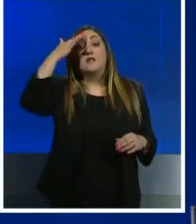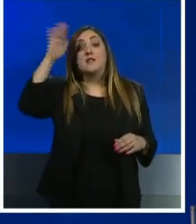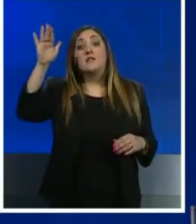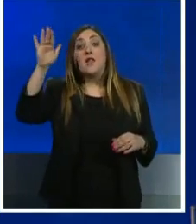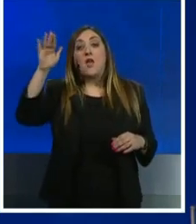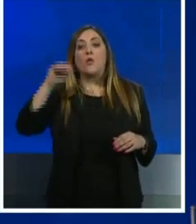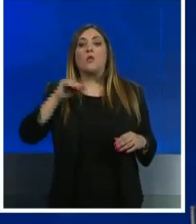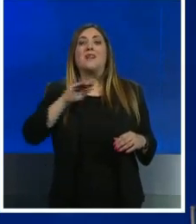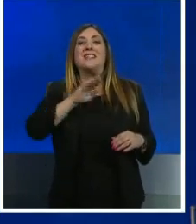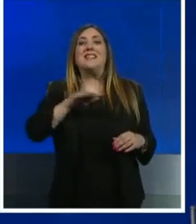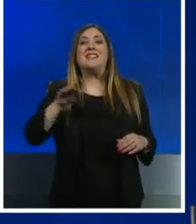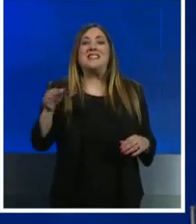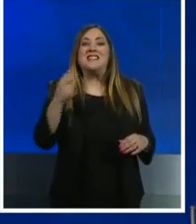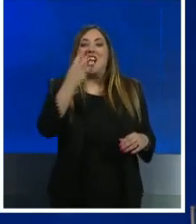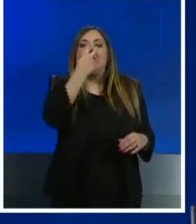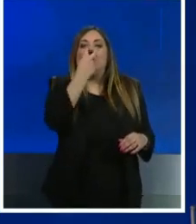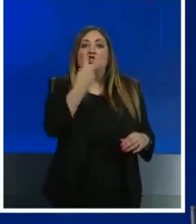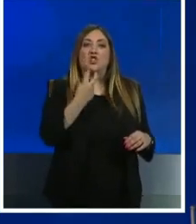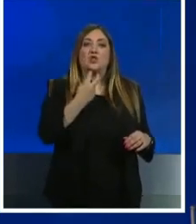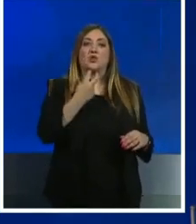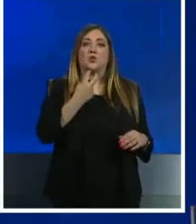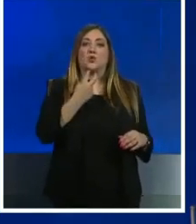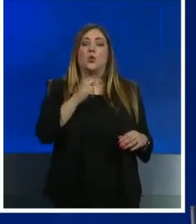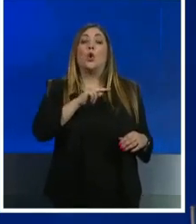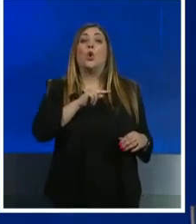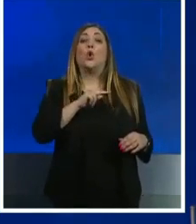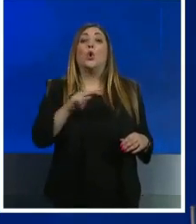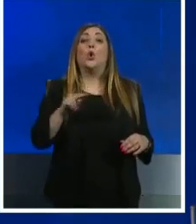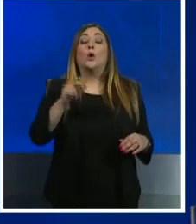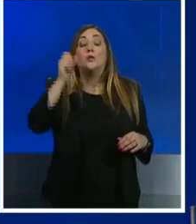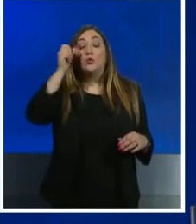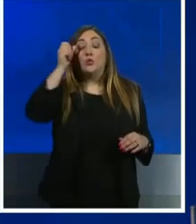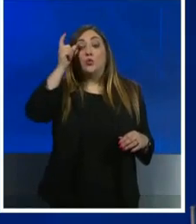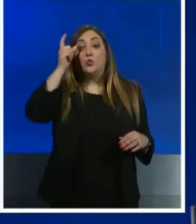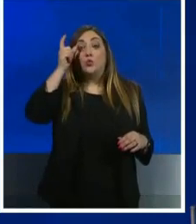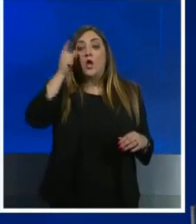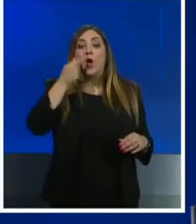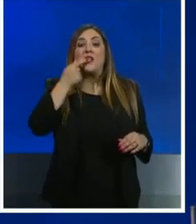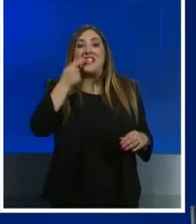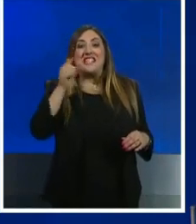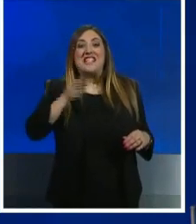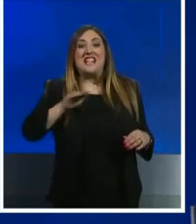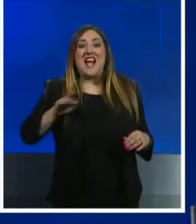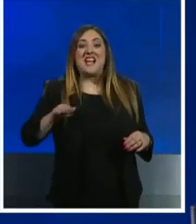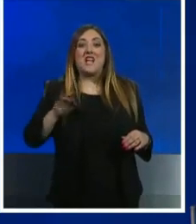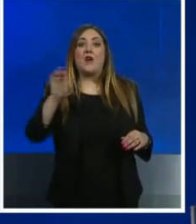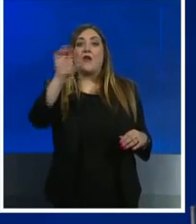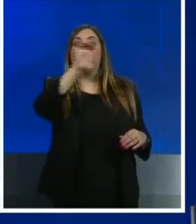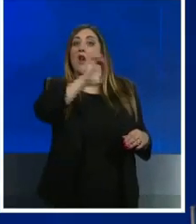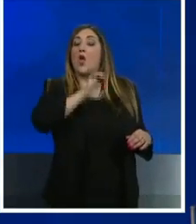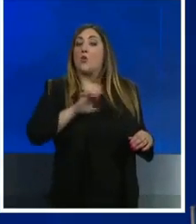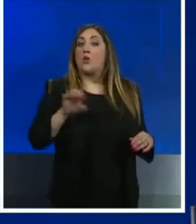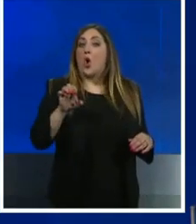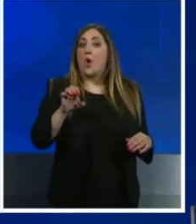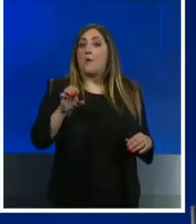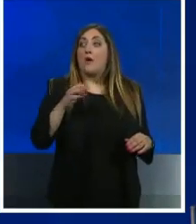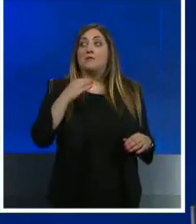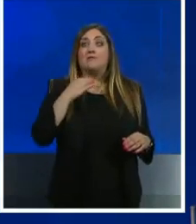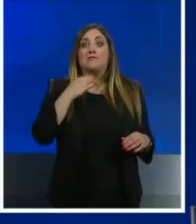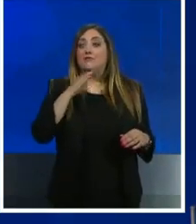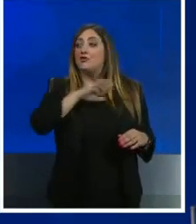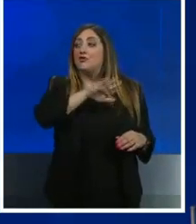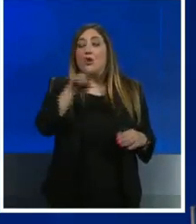xieħa u meta nafu li fuq il-kamp Ewropew iż-żgħażagħ mhux dejjem ikollhom dak ix-xogħol li hu